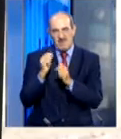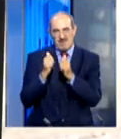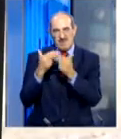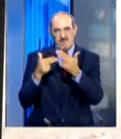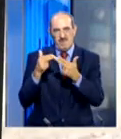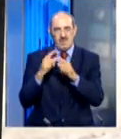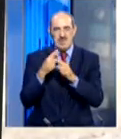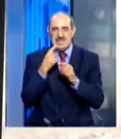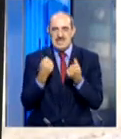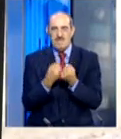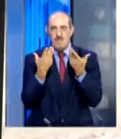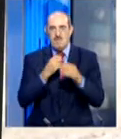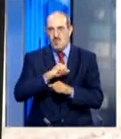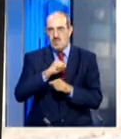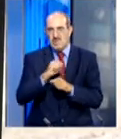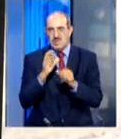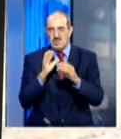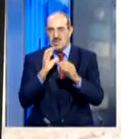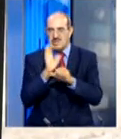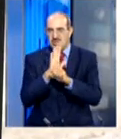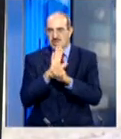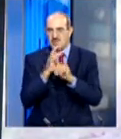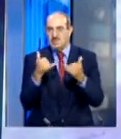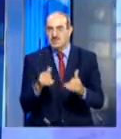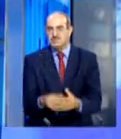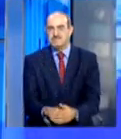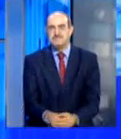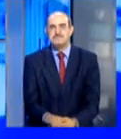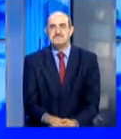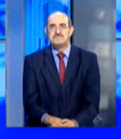الصناعة السينمائية في بلادنا.